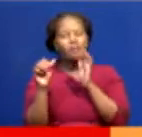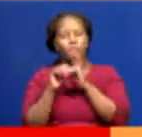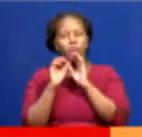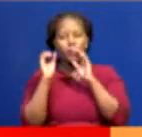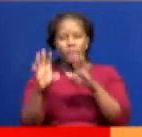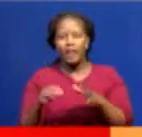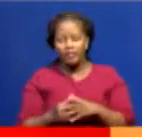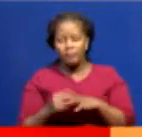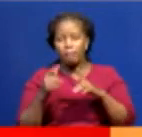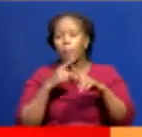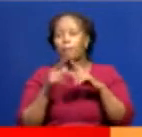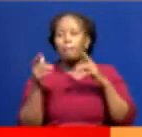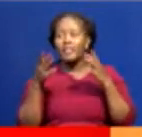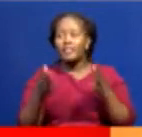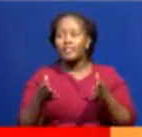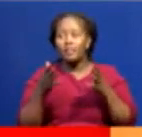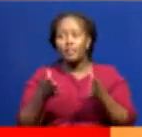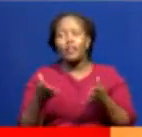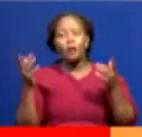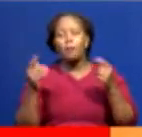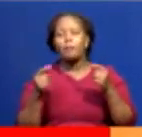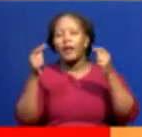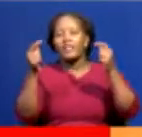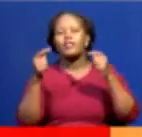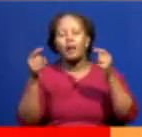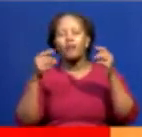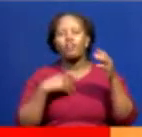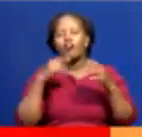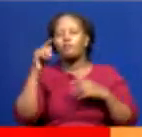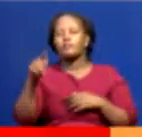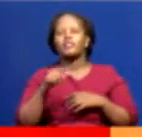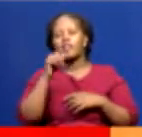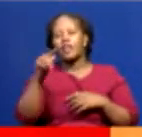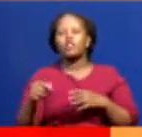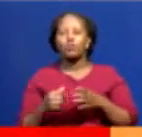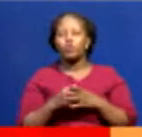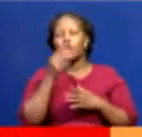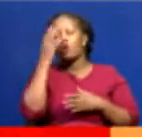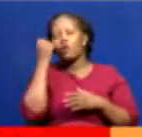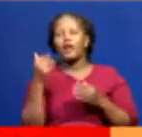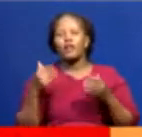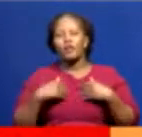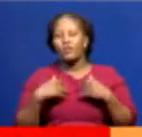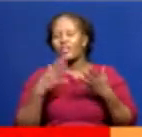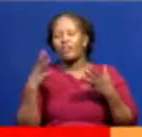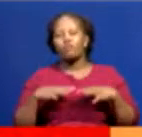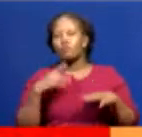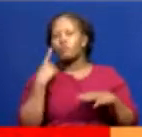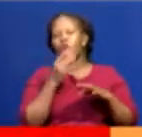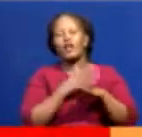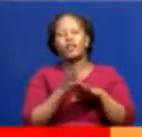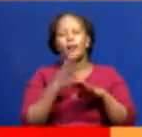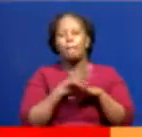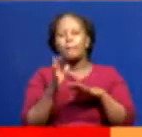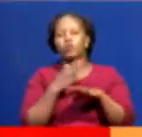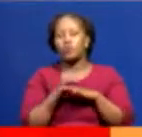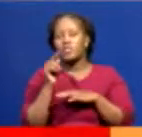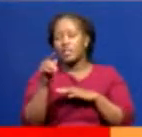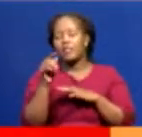leo Nancy, maandamano imepigwa marufuku kwa sababu watu wanaitumia vibaya kipenge